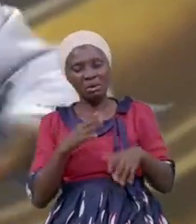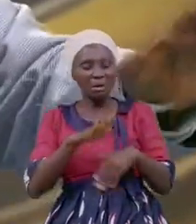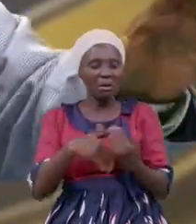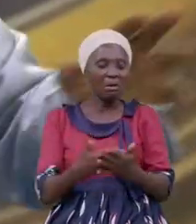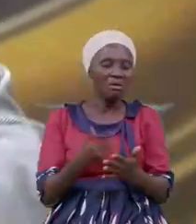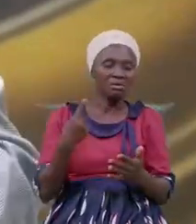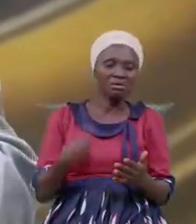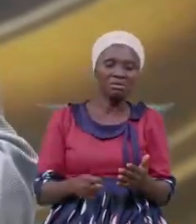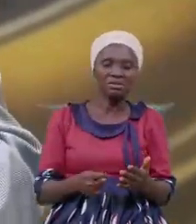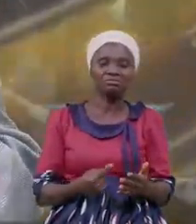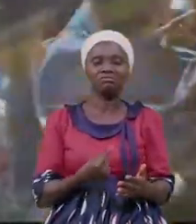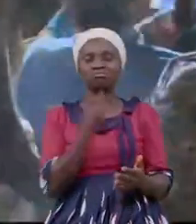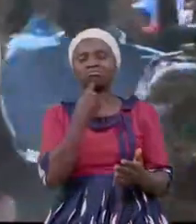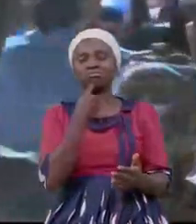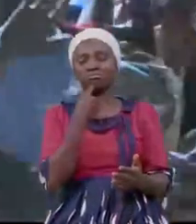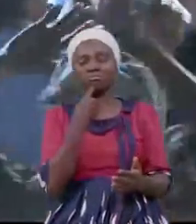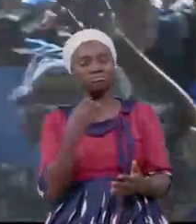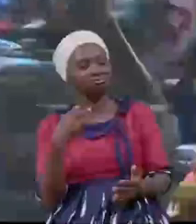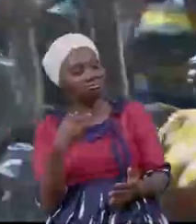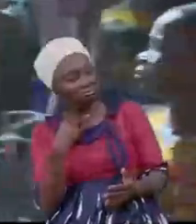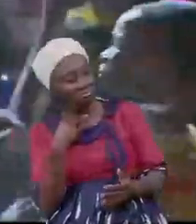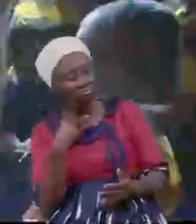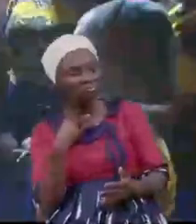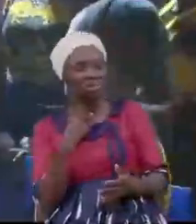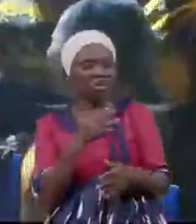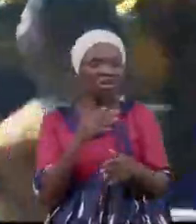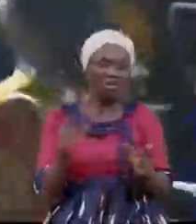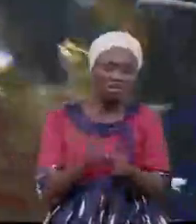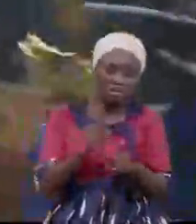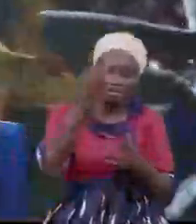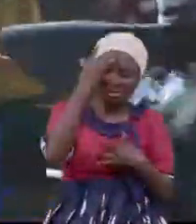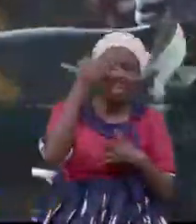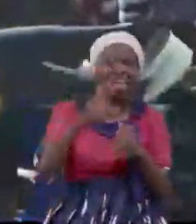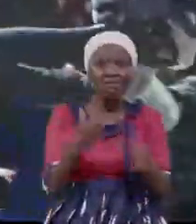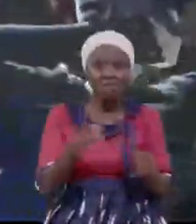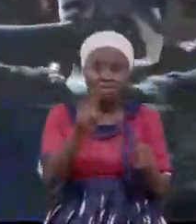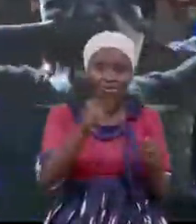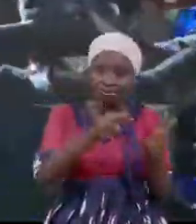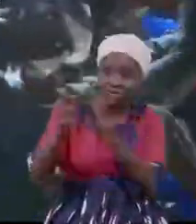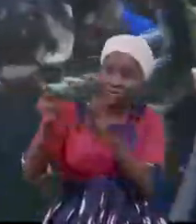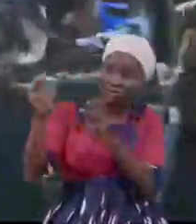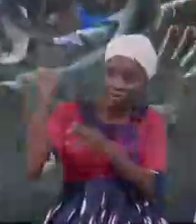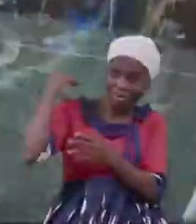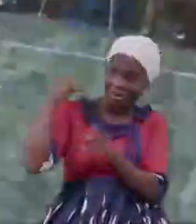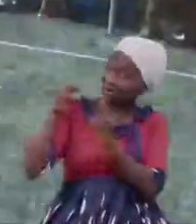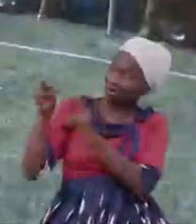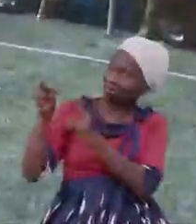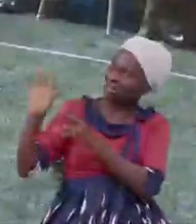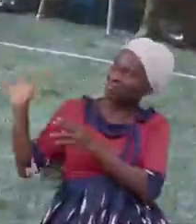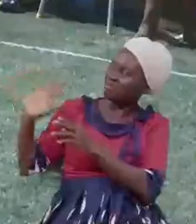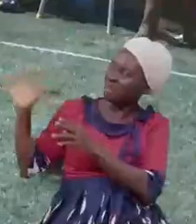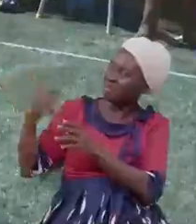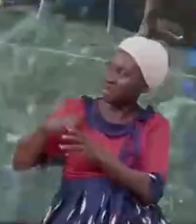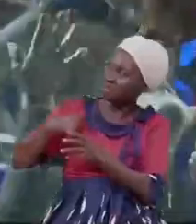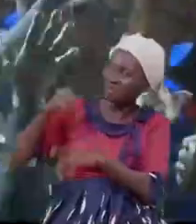déceptions et même les malades dis au revoir regarde derrière et dis à ces choses au revoir mauvaise